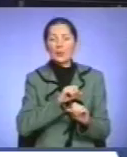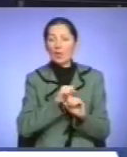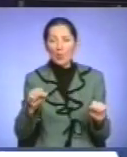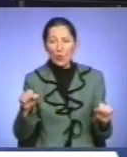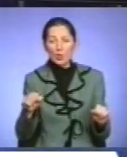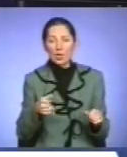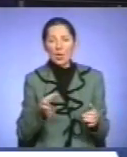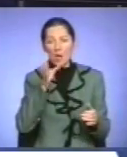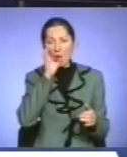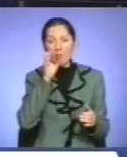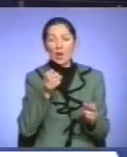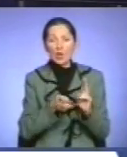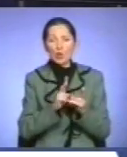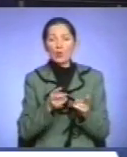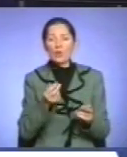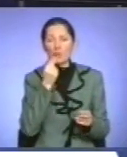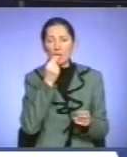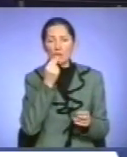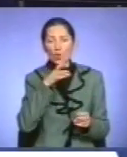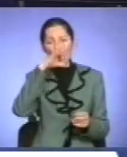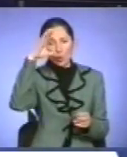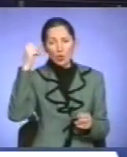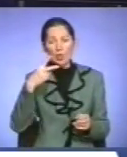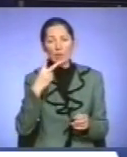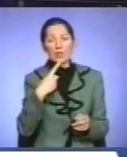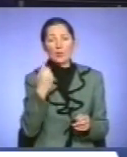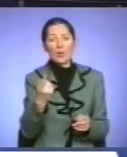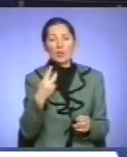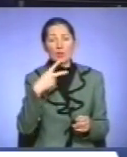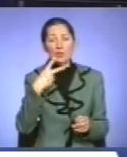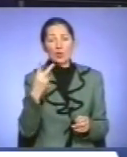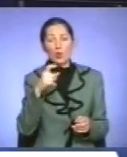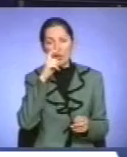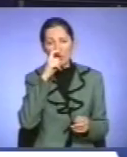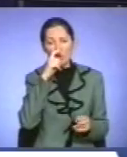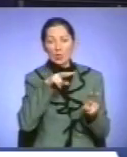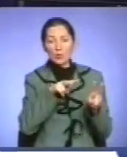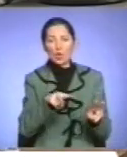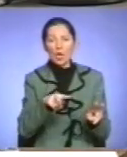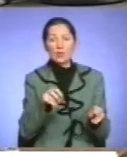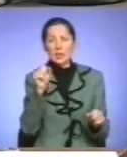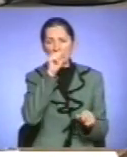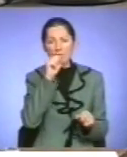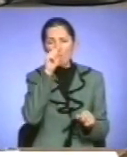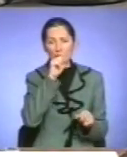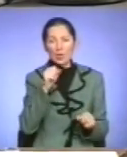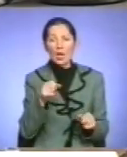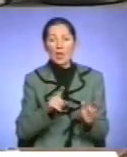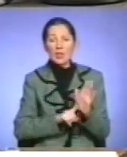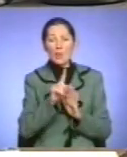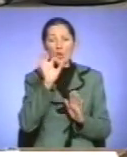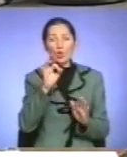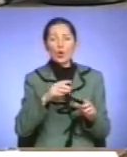для приготування їжі. Уночі з 21 по 22 квітня спостерігалися заморозки. Температура